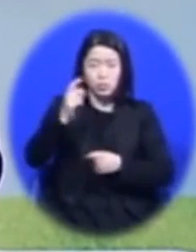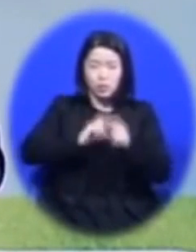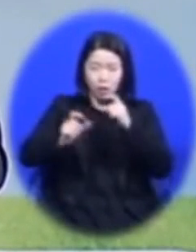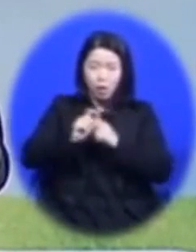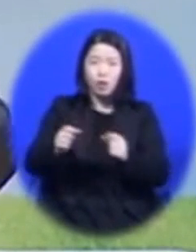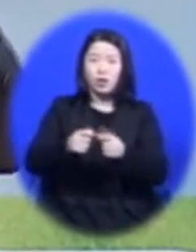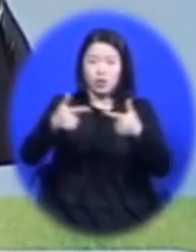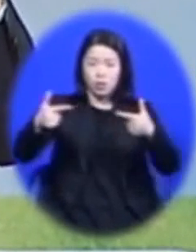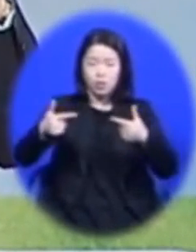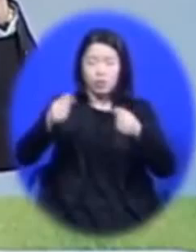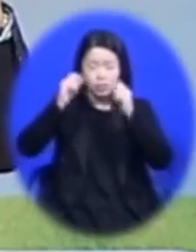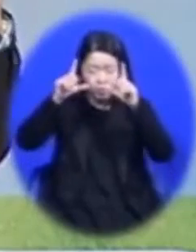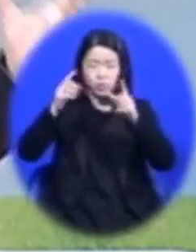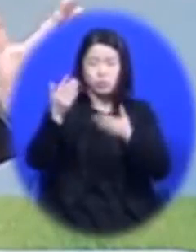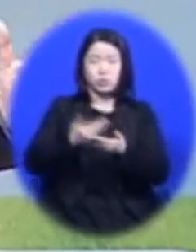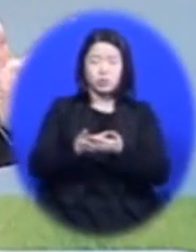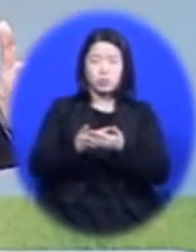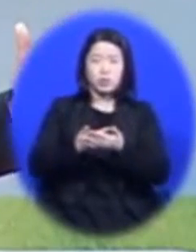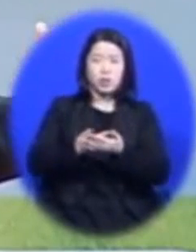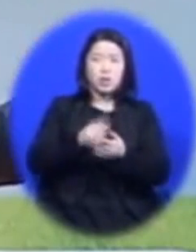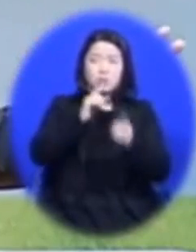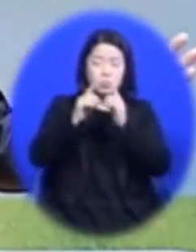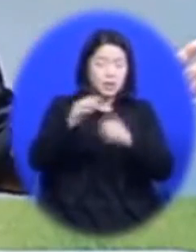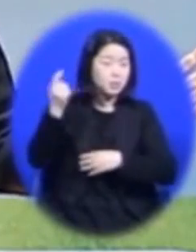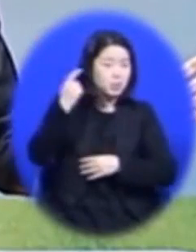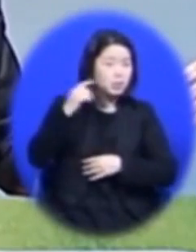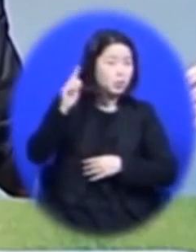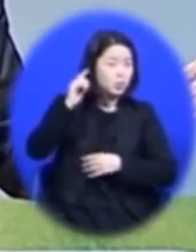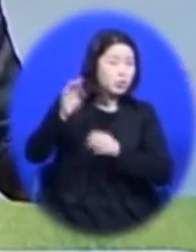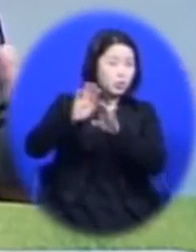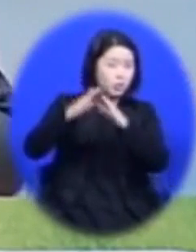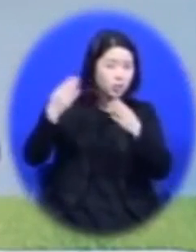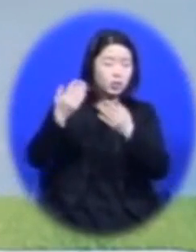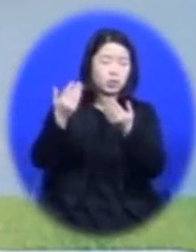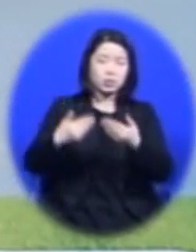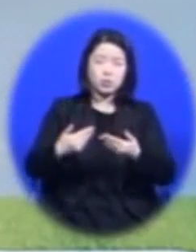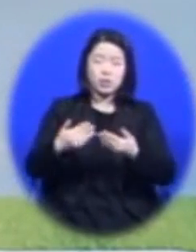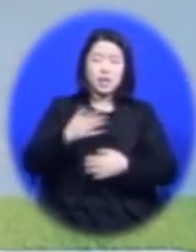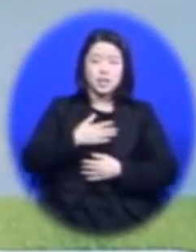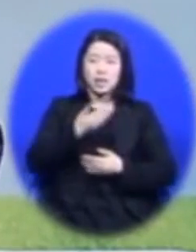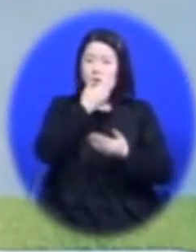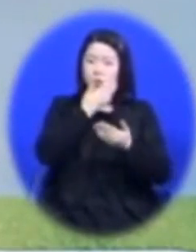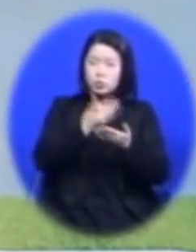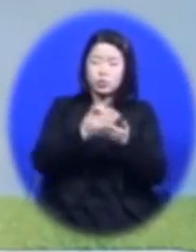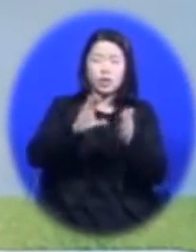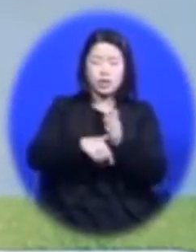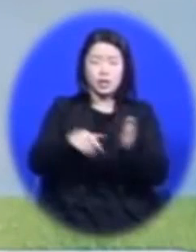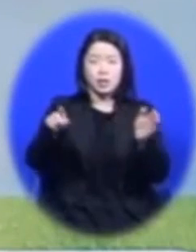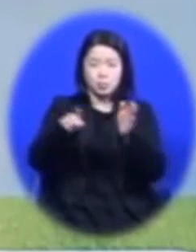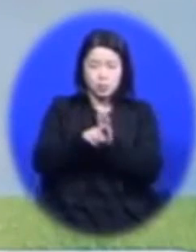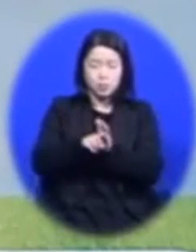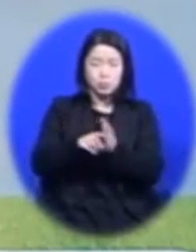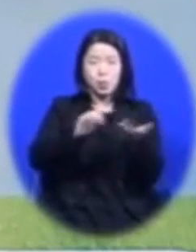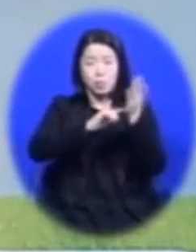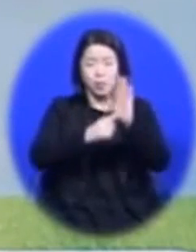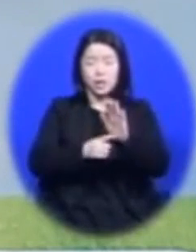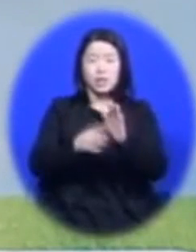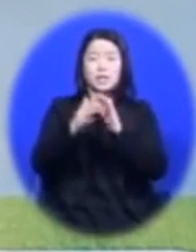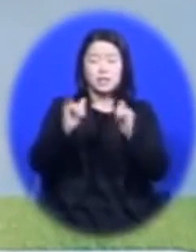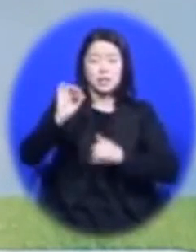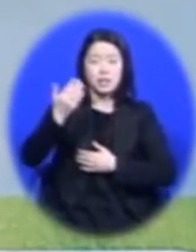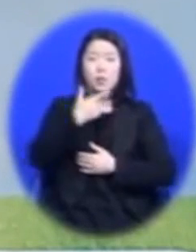열어주소서. 주의 말씀 듣는 귀를 더 열어주소서. 제가 진짜 중요할 때 믿음으로 반응하는 자가 되기